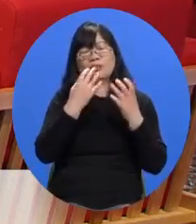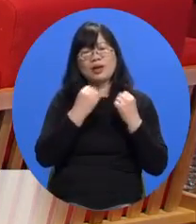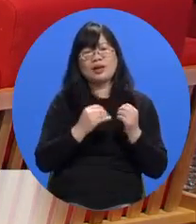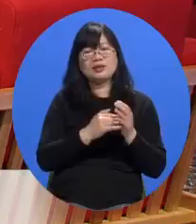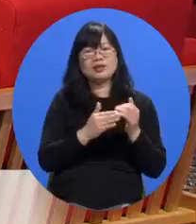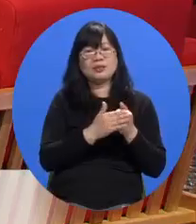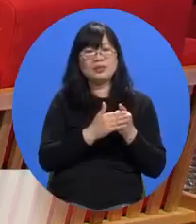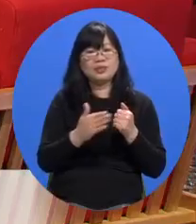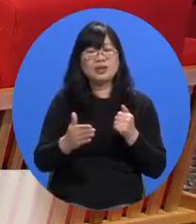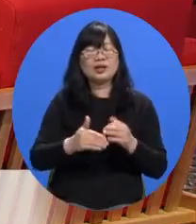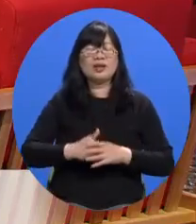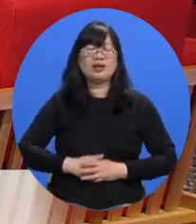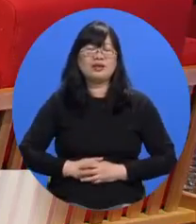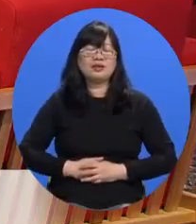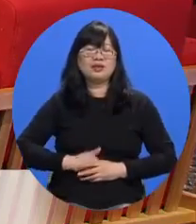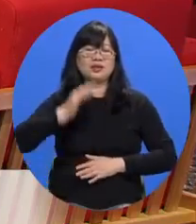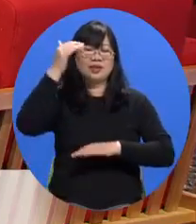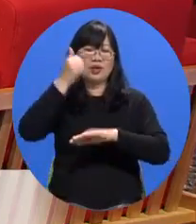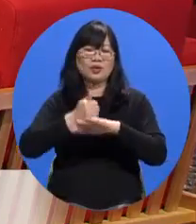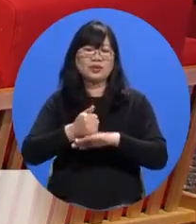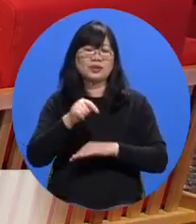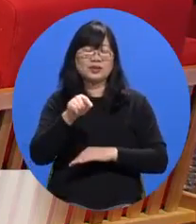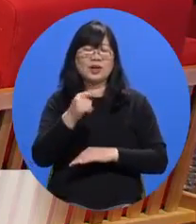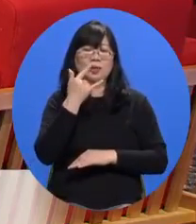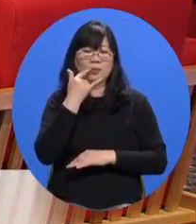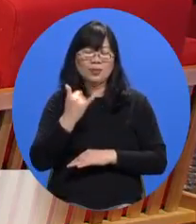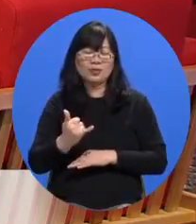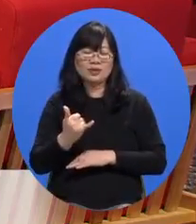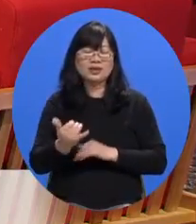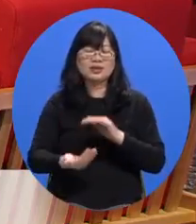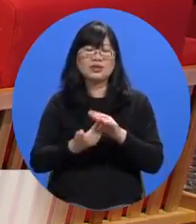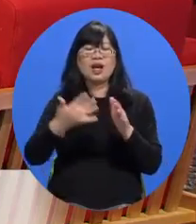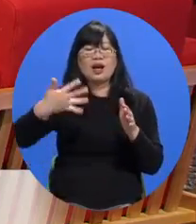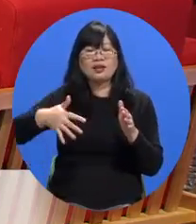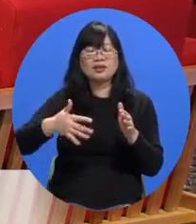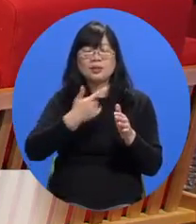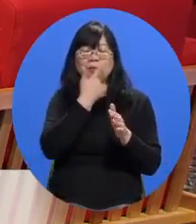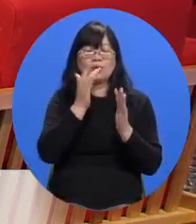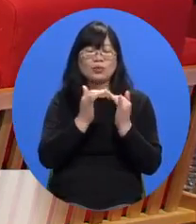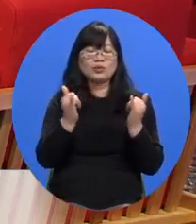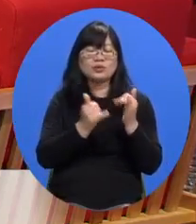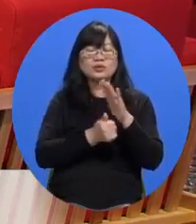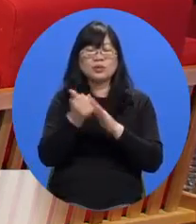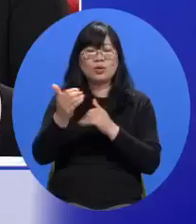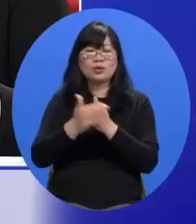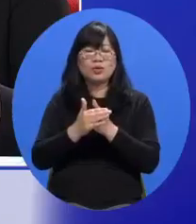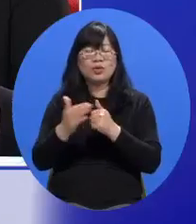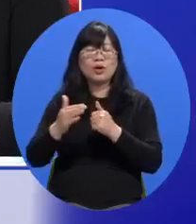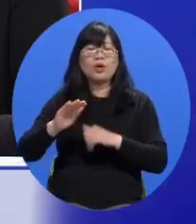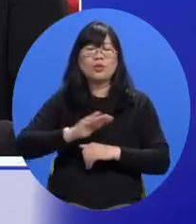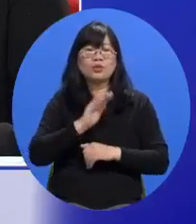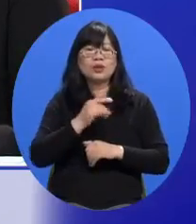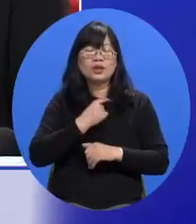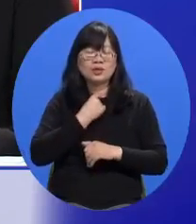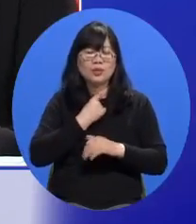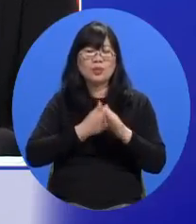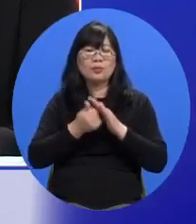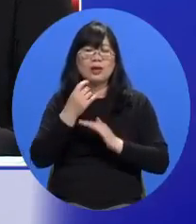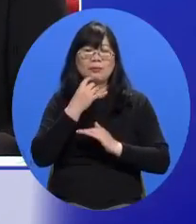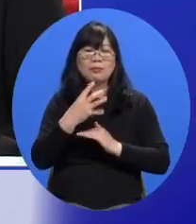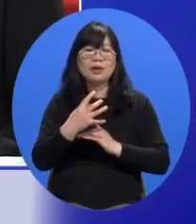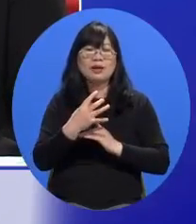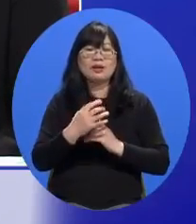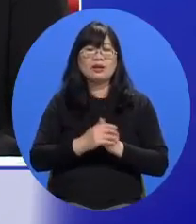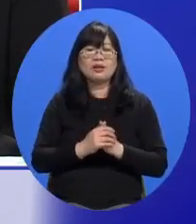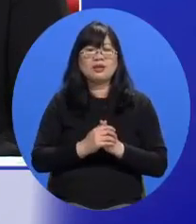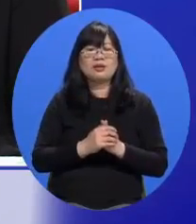네, 네. 그렇기 때문에 결국은 그것은 학부모님들이 못다 이룬 본인들의 소망이고 우리 개발 세대들의 소망이고